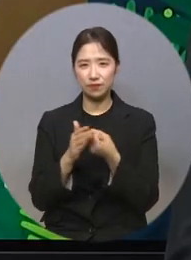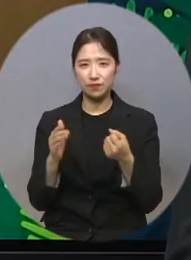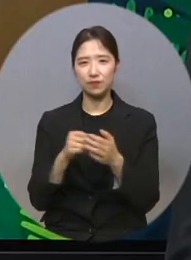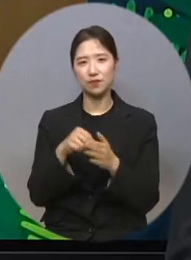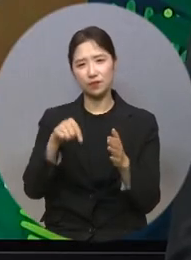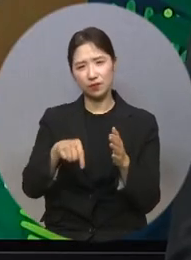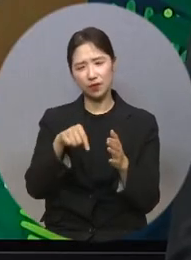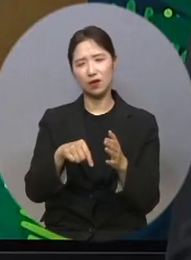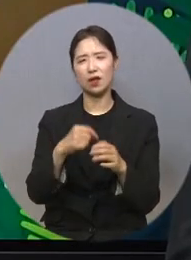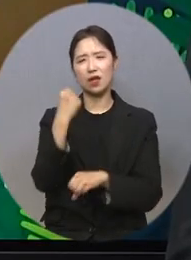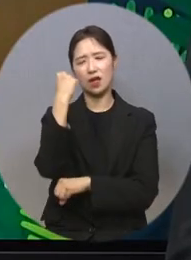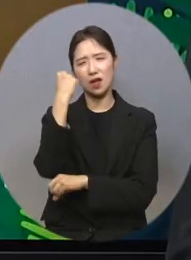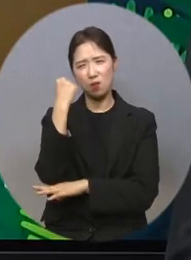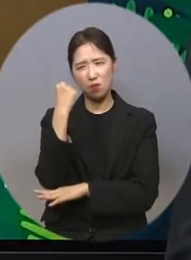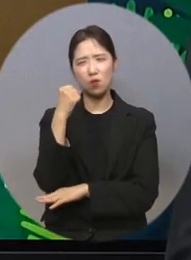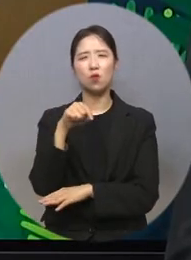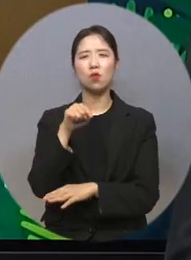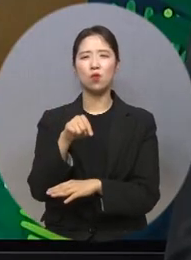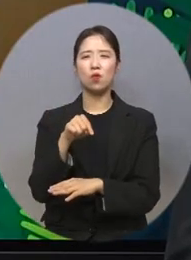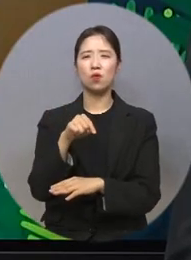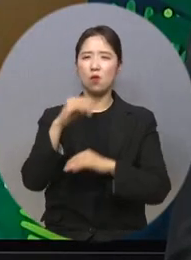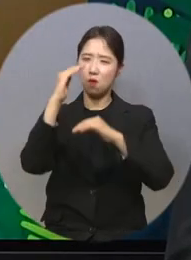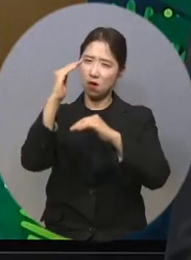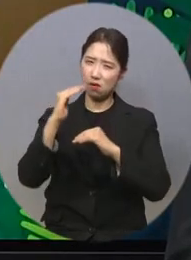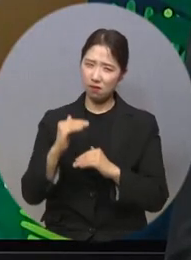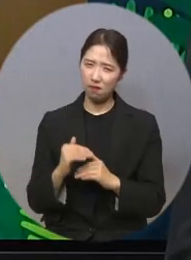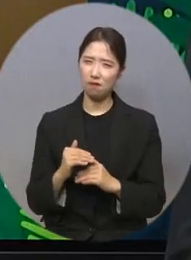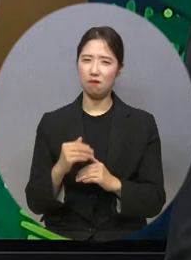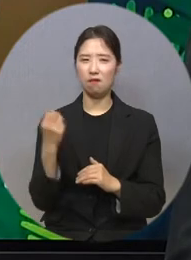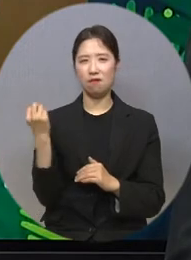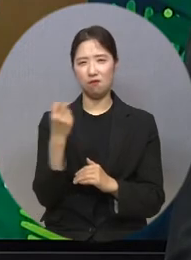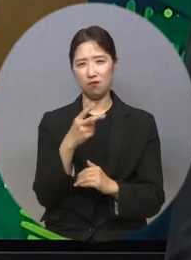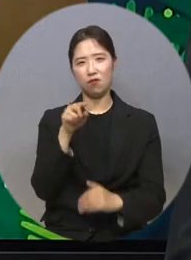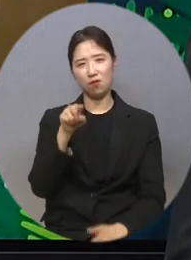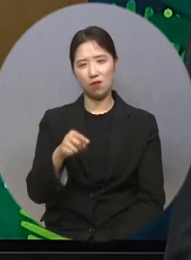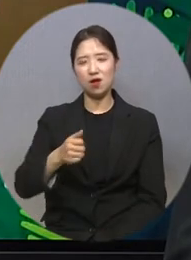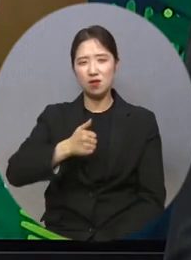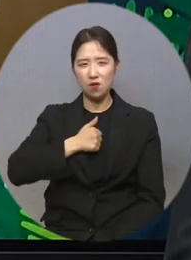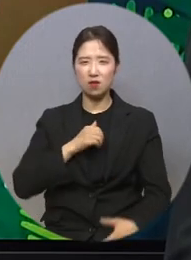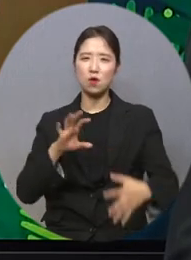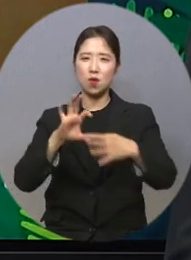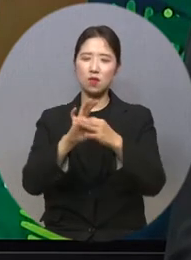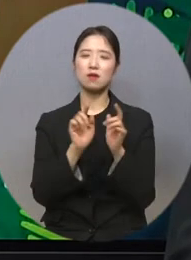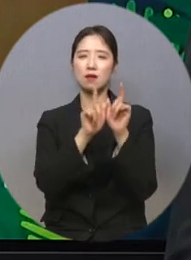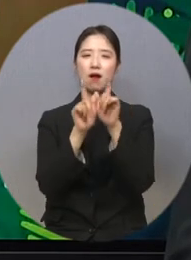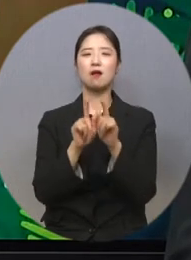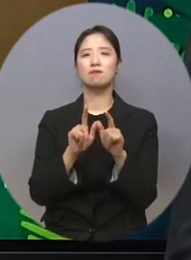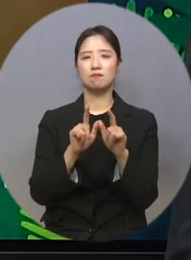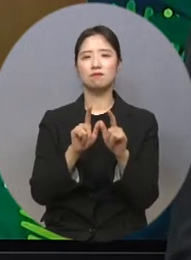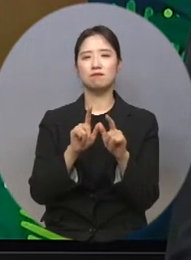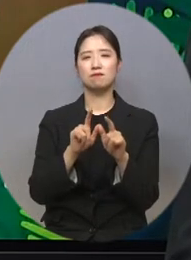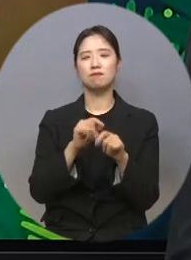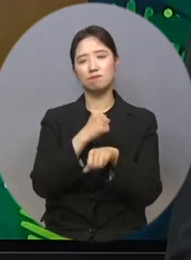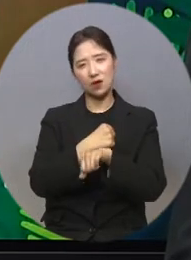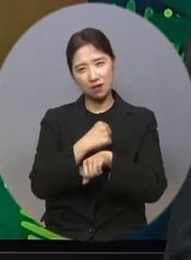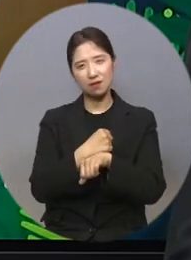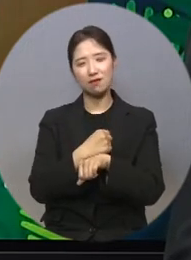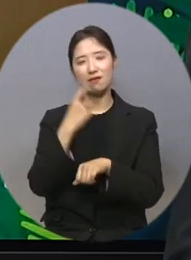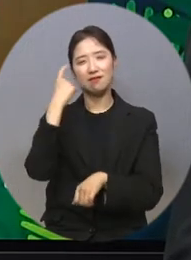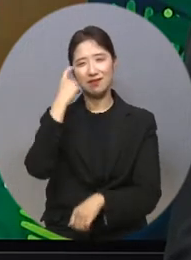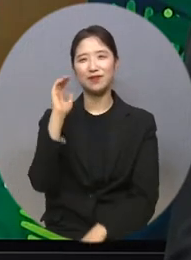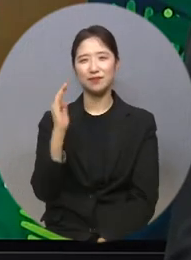오는 기본적인 그런 과정과 이 정체성과 연결되는 삶을 살아오셨다는 생각이